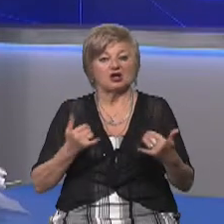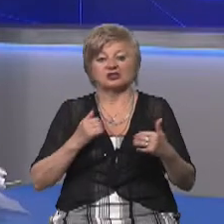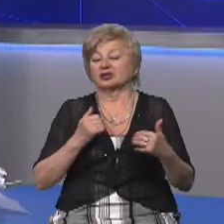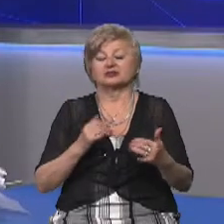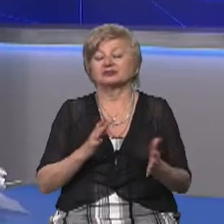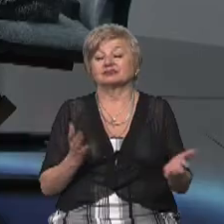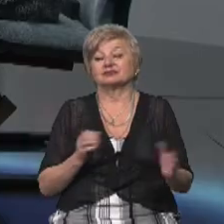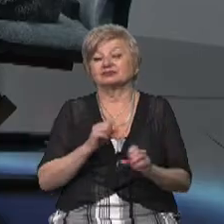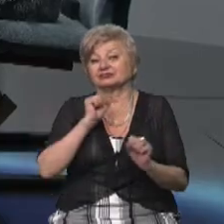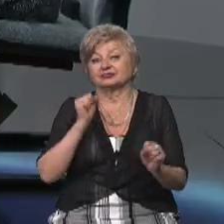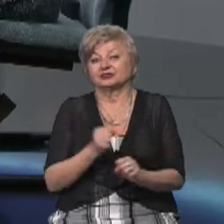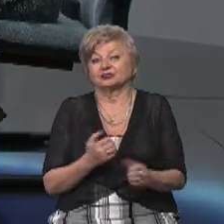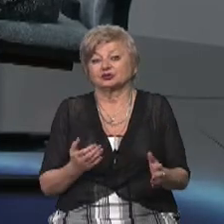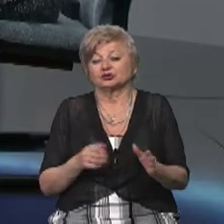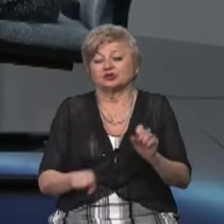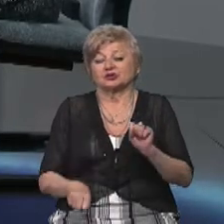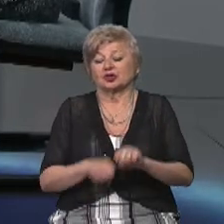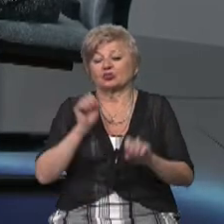порушенням законодавства. Угу.